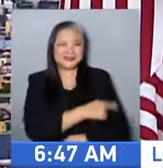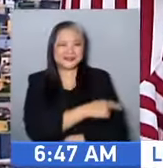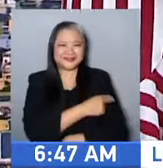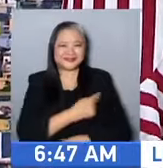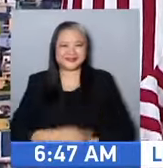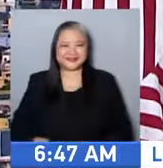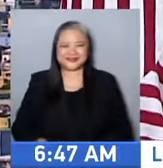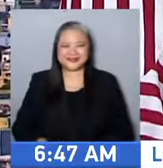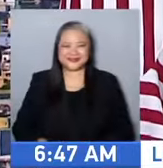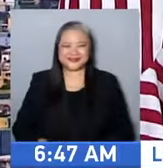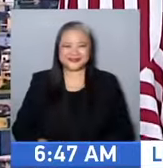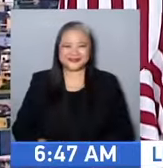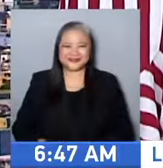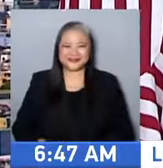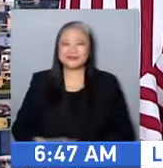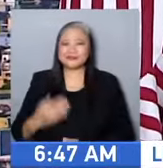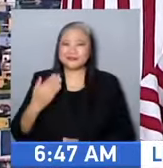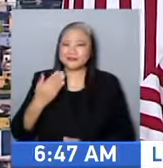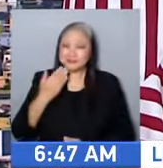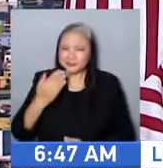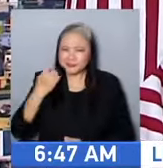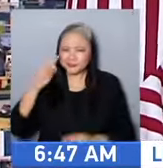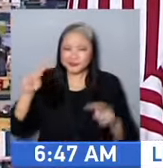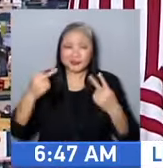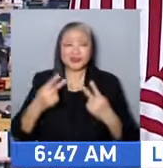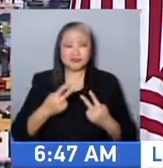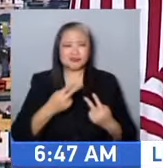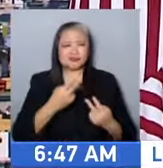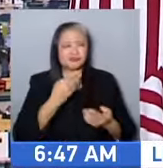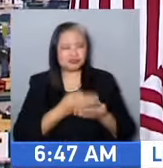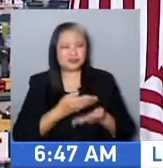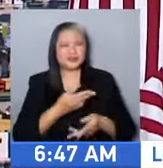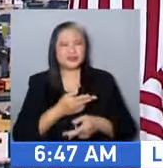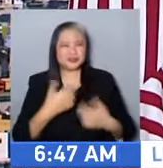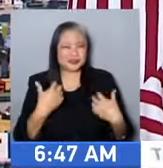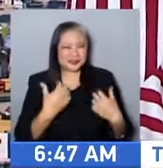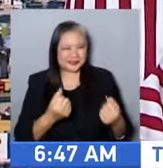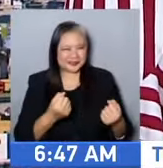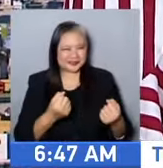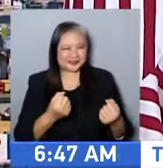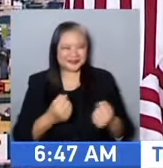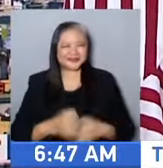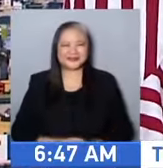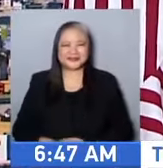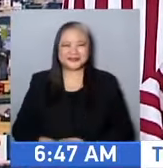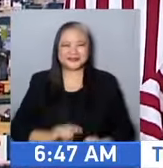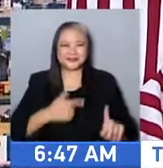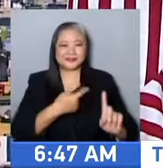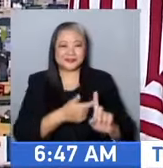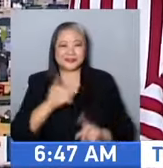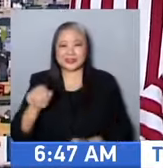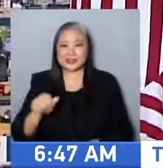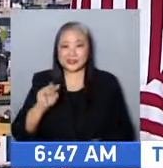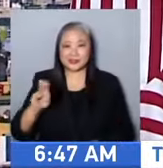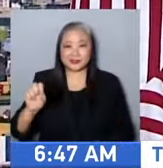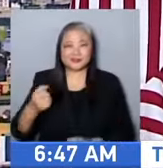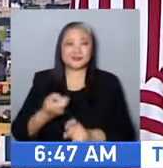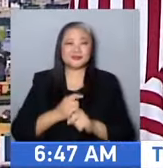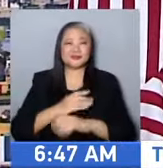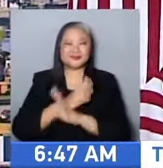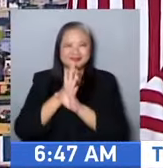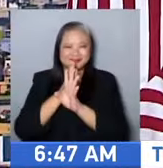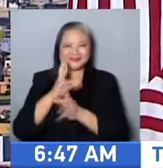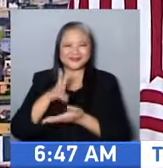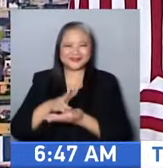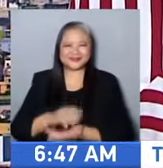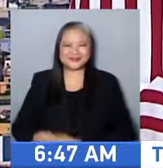soon sa pagtutok sa unang hilid. Oo, get well soon. Maayong buntag din kay James Berha na nanonood mula sa Davao City kasama ang